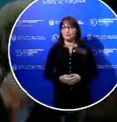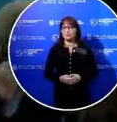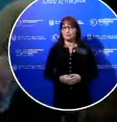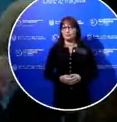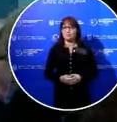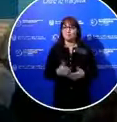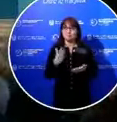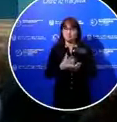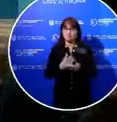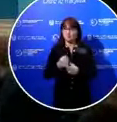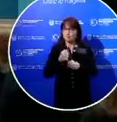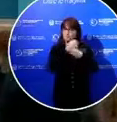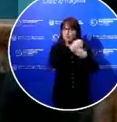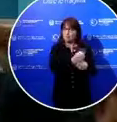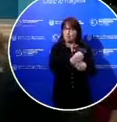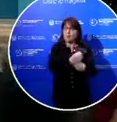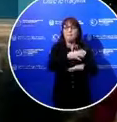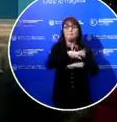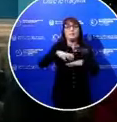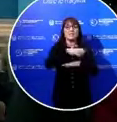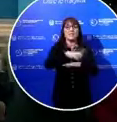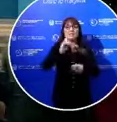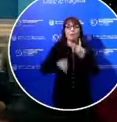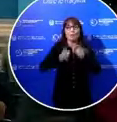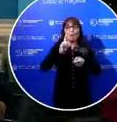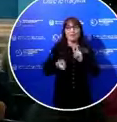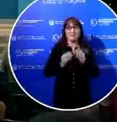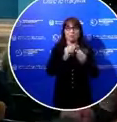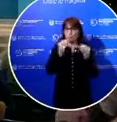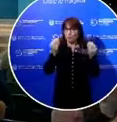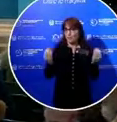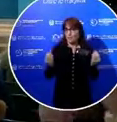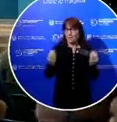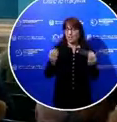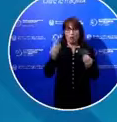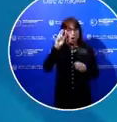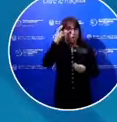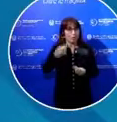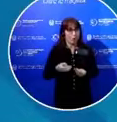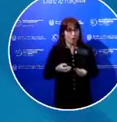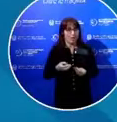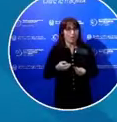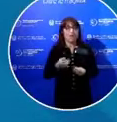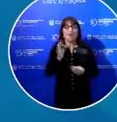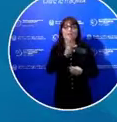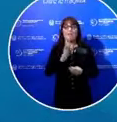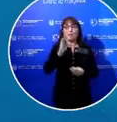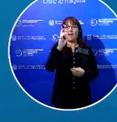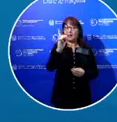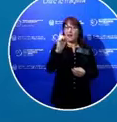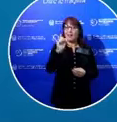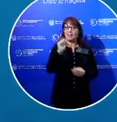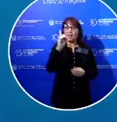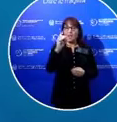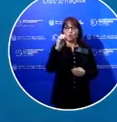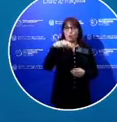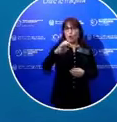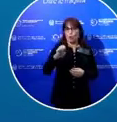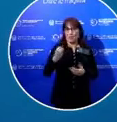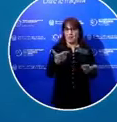Prende la parola adesso il ministro per le politiche giovanili, onorevole Fabiana Dadone.